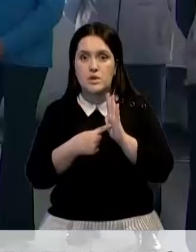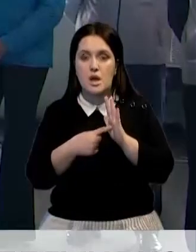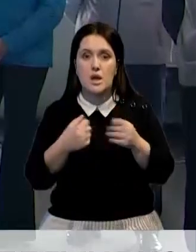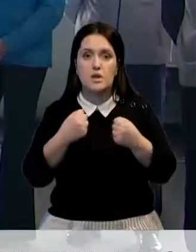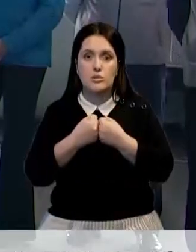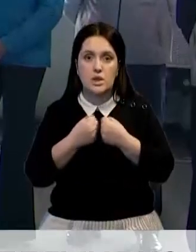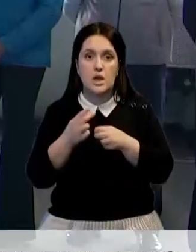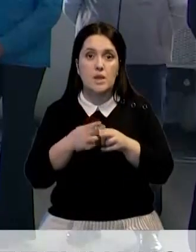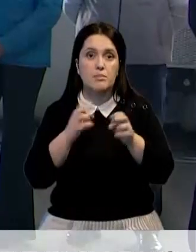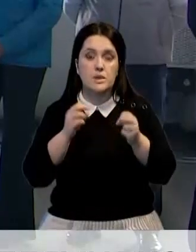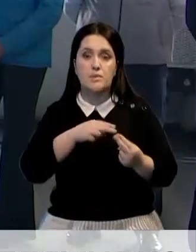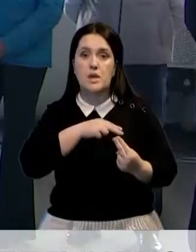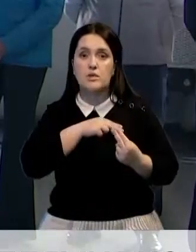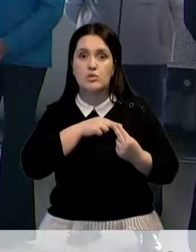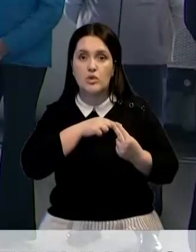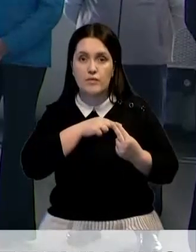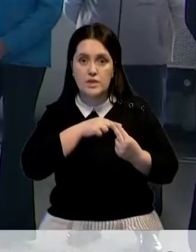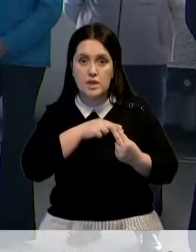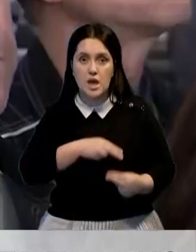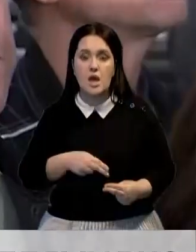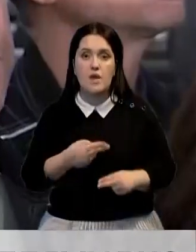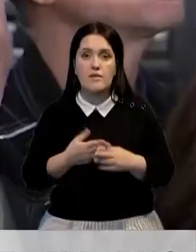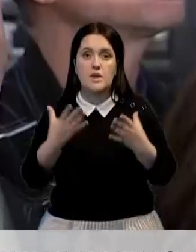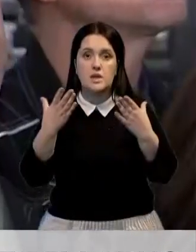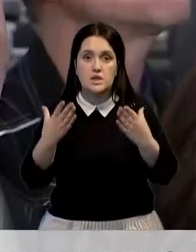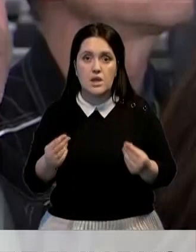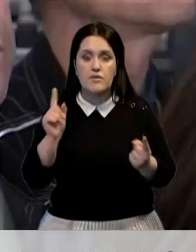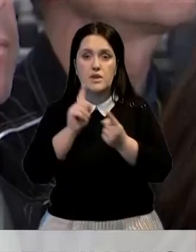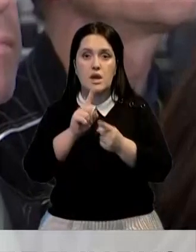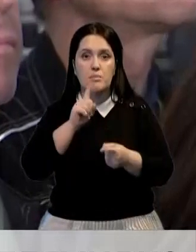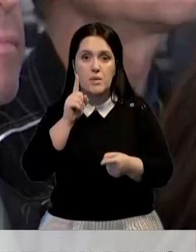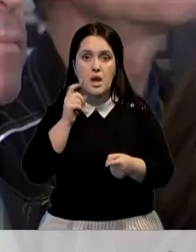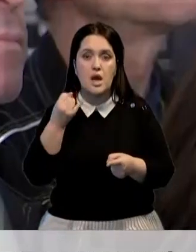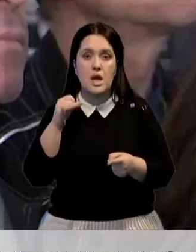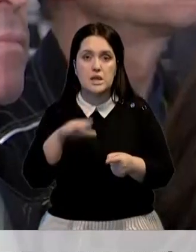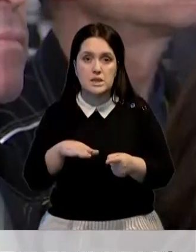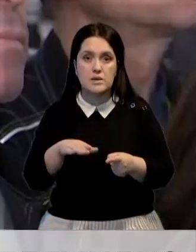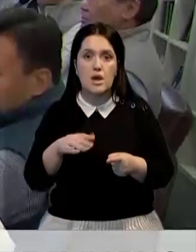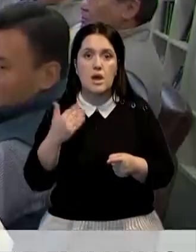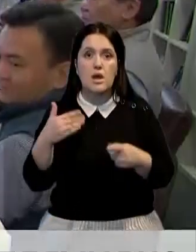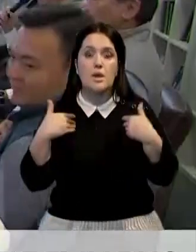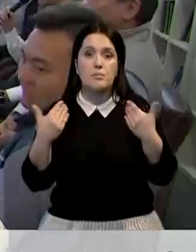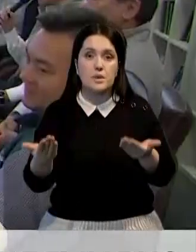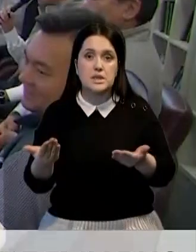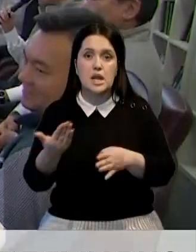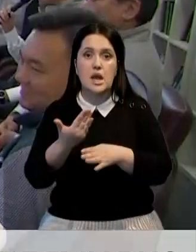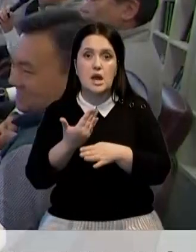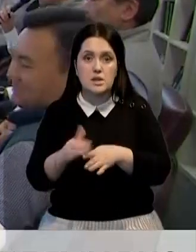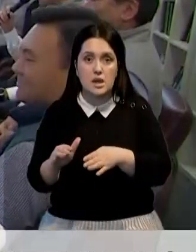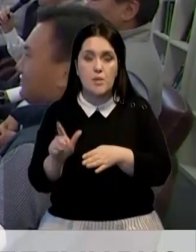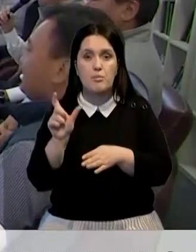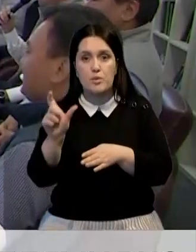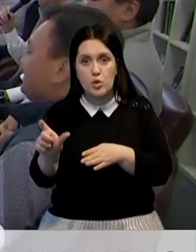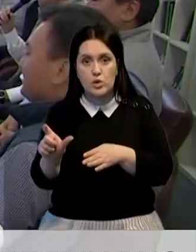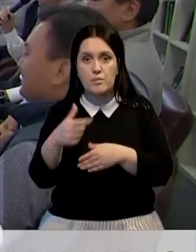вопросы создания конкурентной и безопасной трудовой среды. В тот же день прошла встреча с молодыми IT-специалистами. Им представили